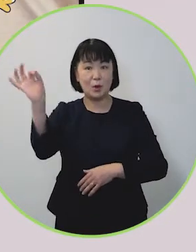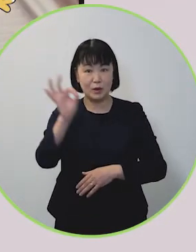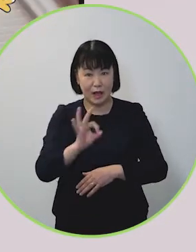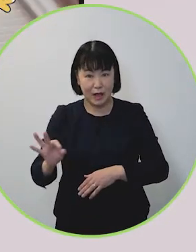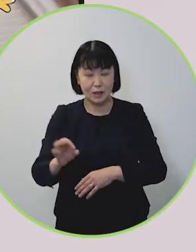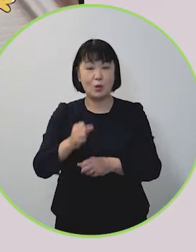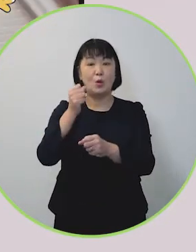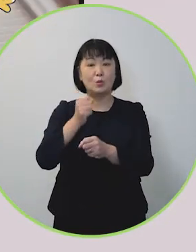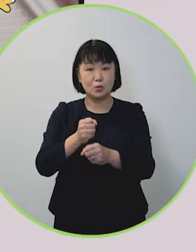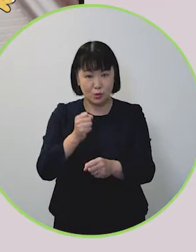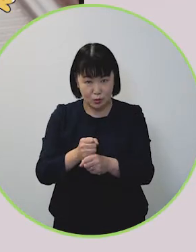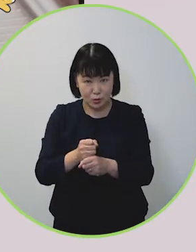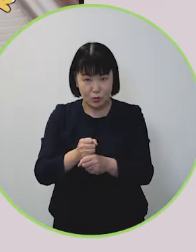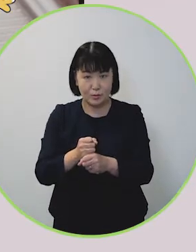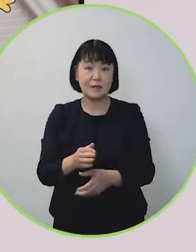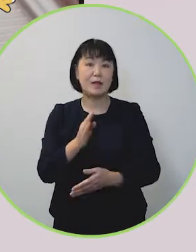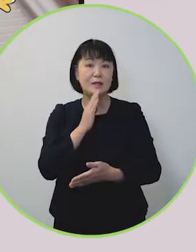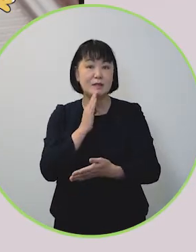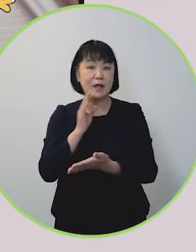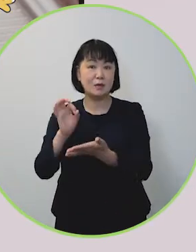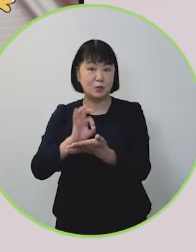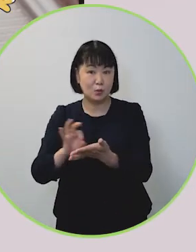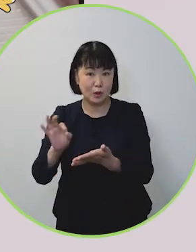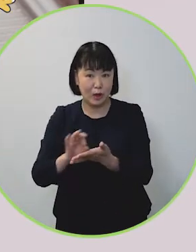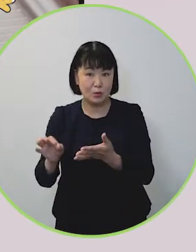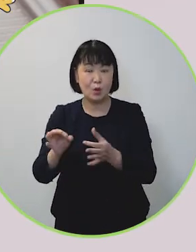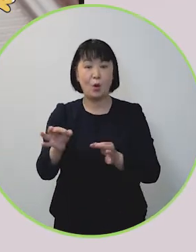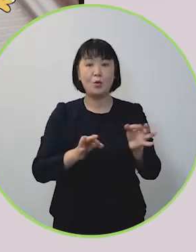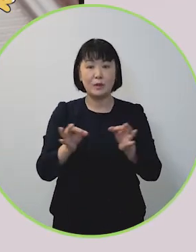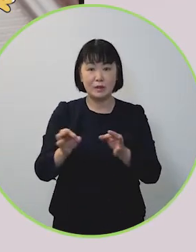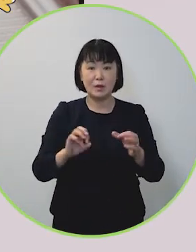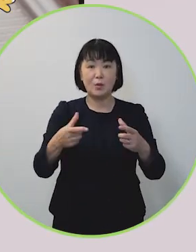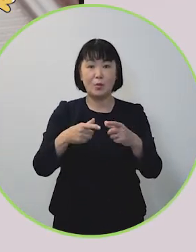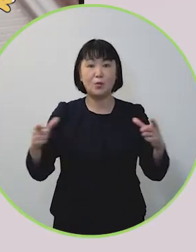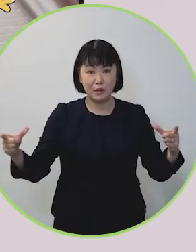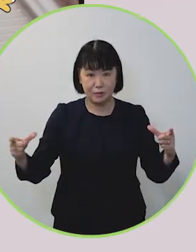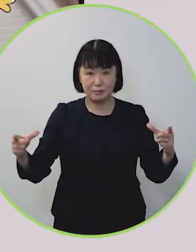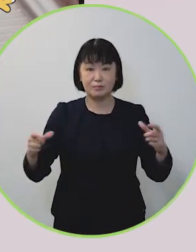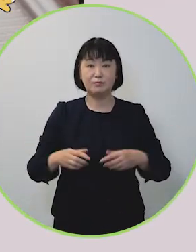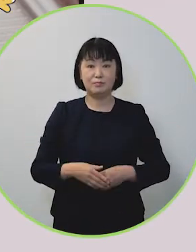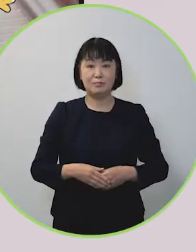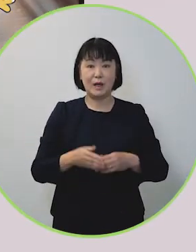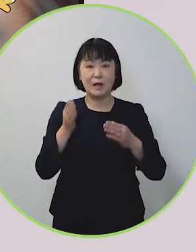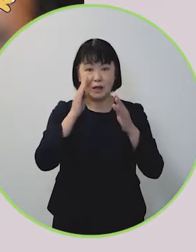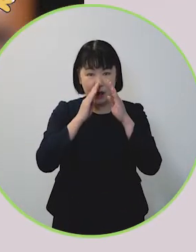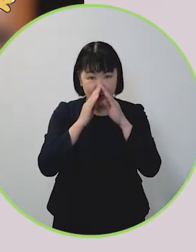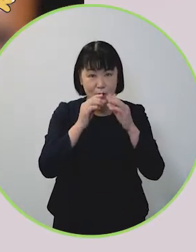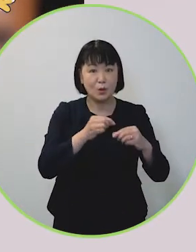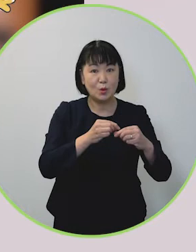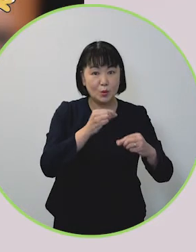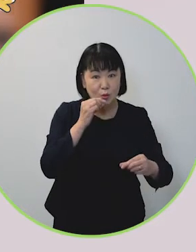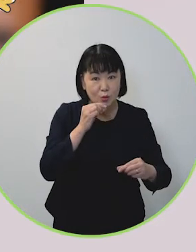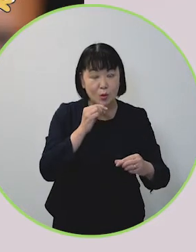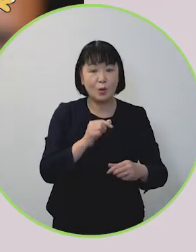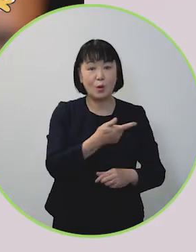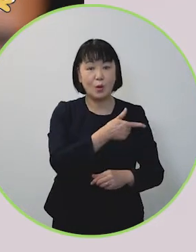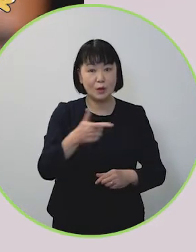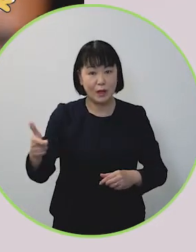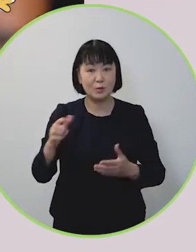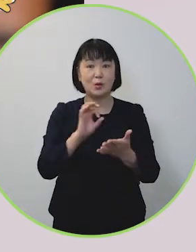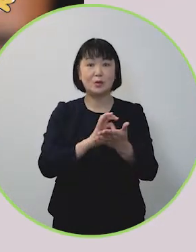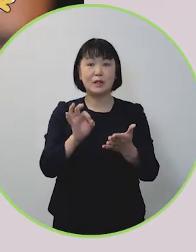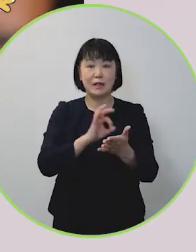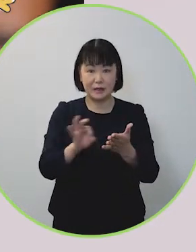たり代替製品を実際に使用しているお店も区内で増えているの紙製のストローなど